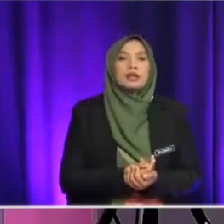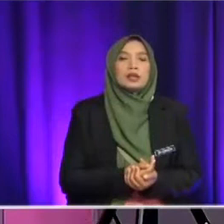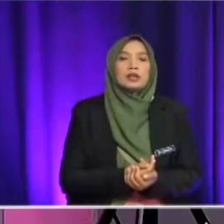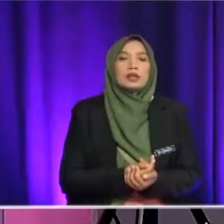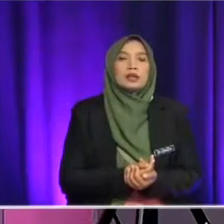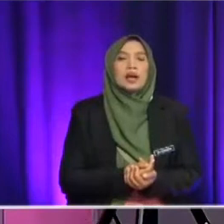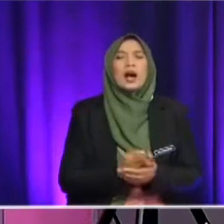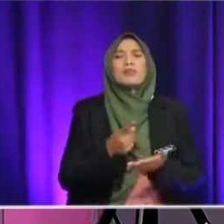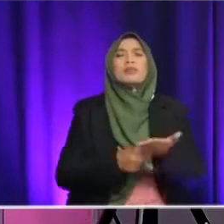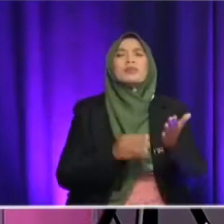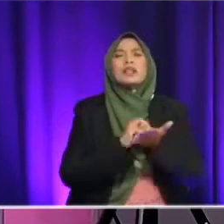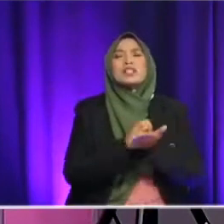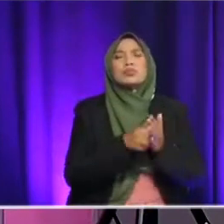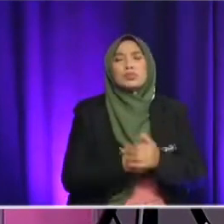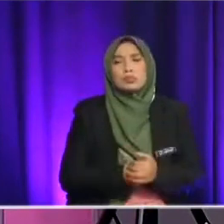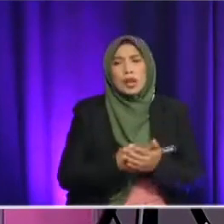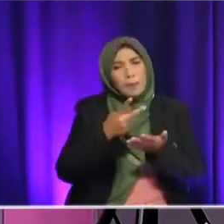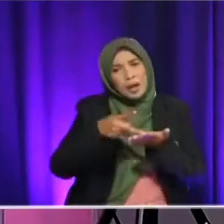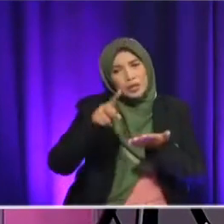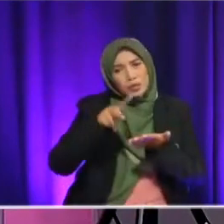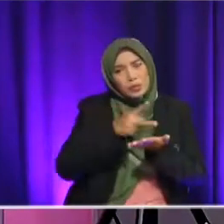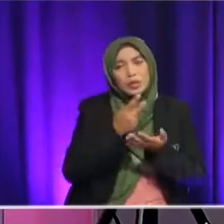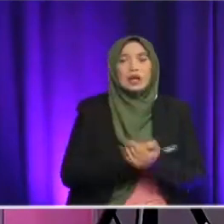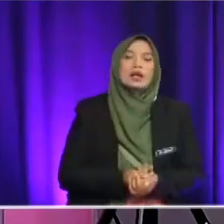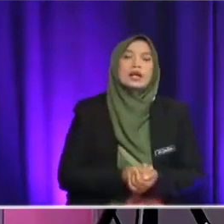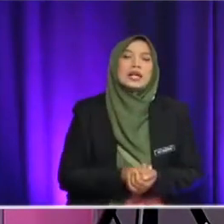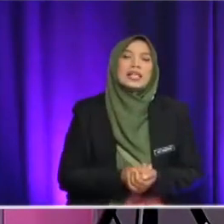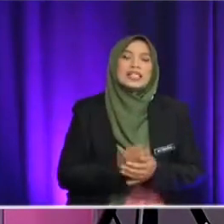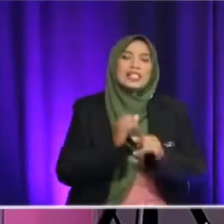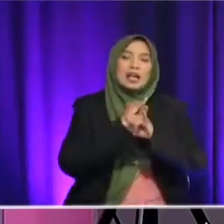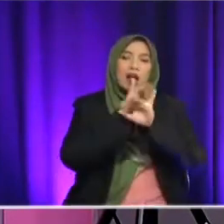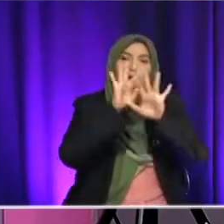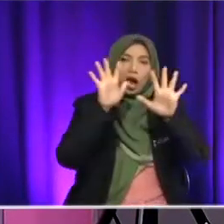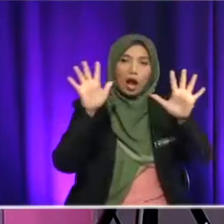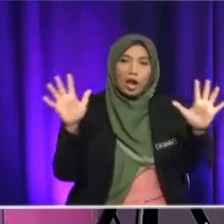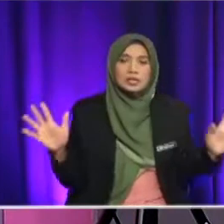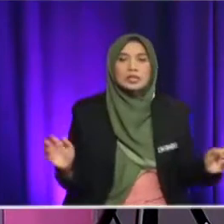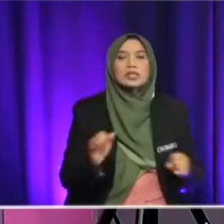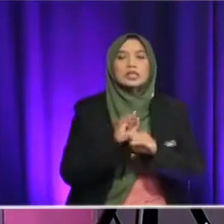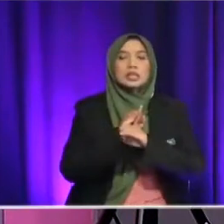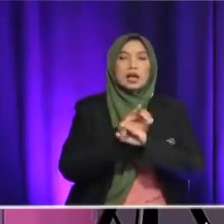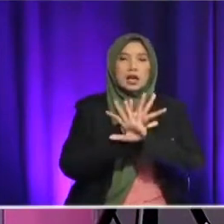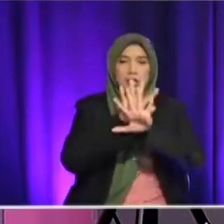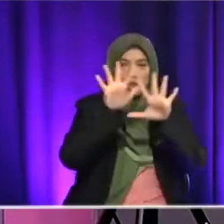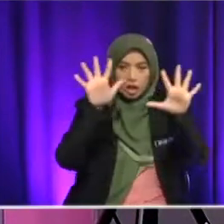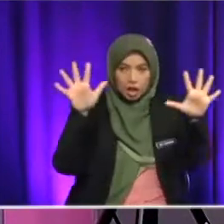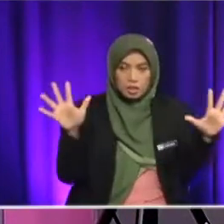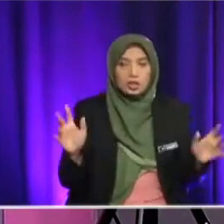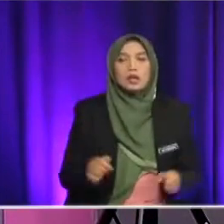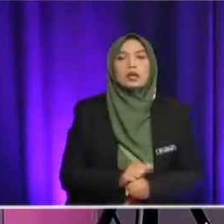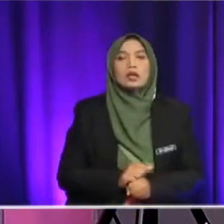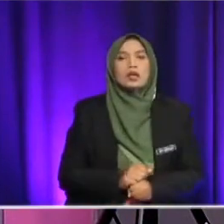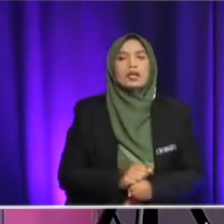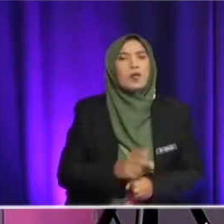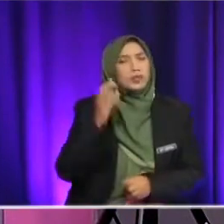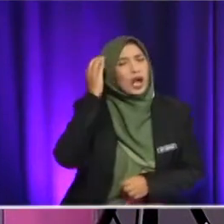maksud siang bagai hari, terang bagai bulan tu? Bermaksud jelaslah, sangat jelas, sangat terang. Dah faham dah, itu maksud